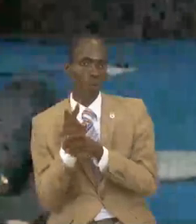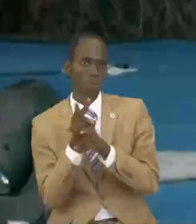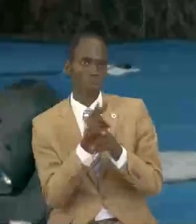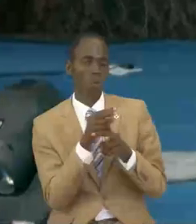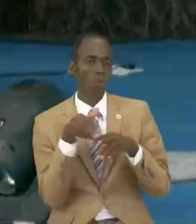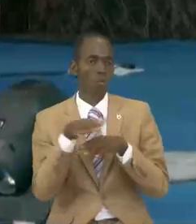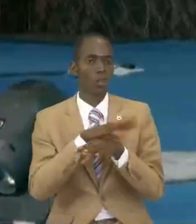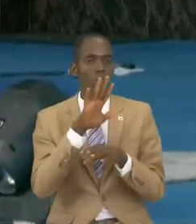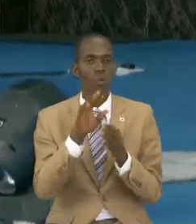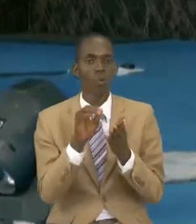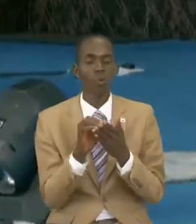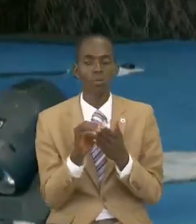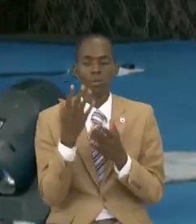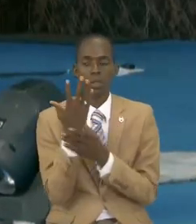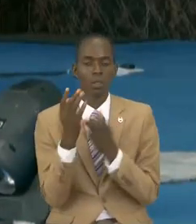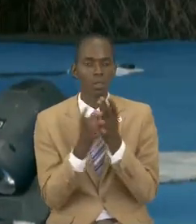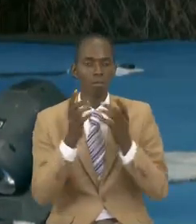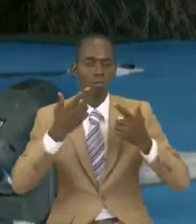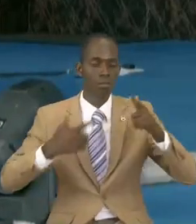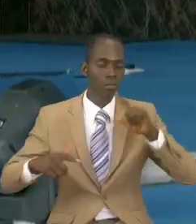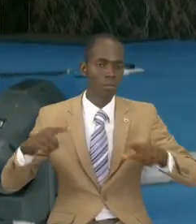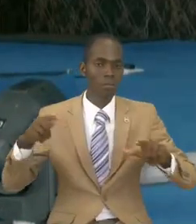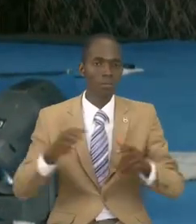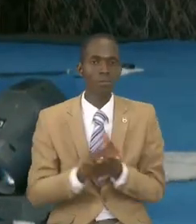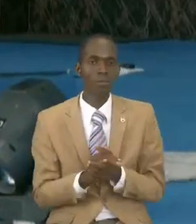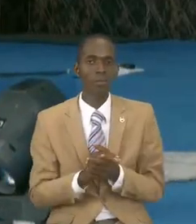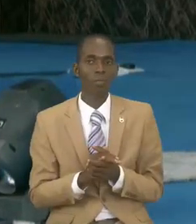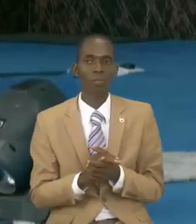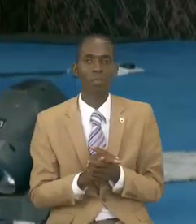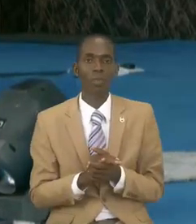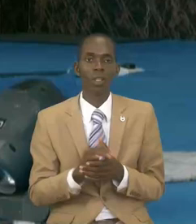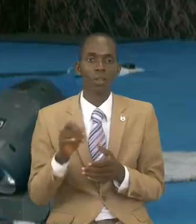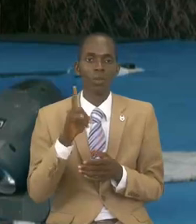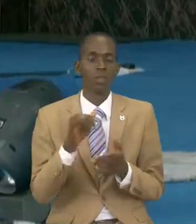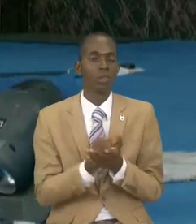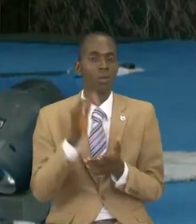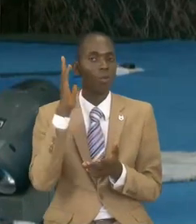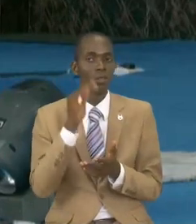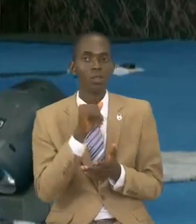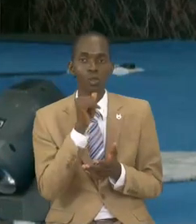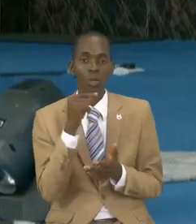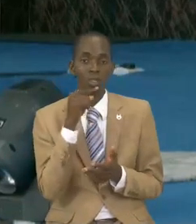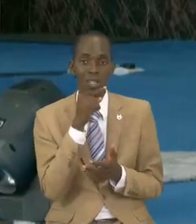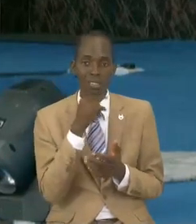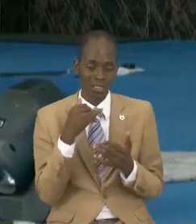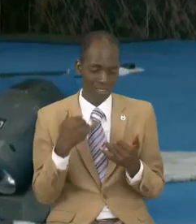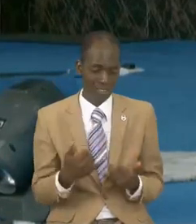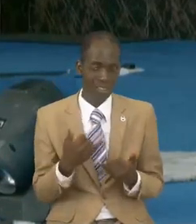langue, tes lèvres, ta bouche. Si quelqu'un